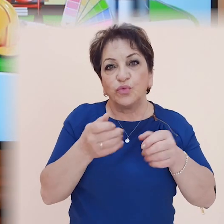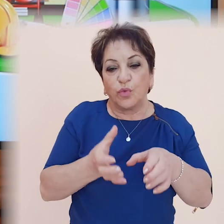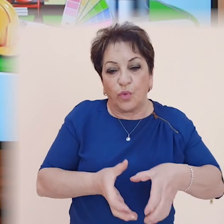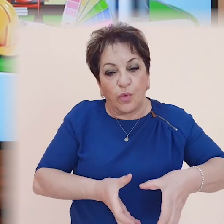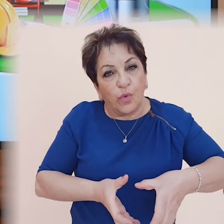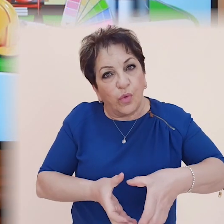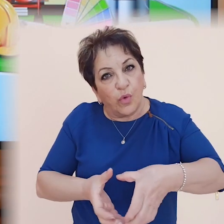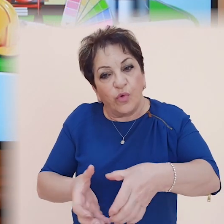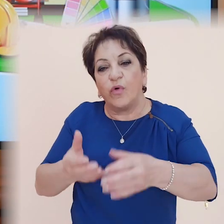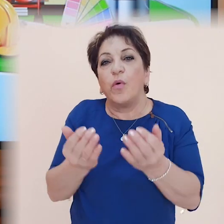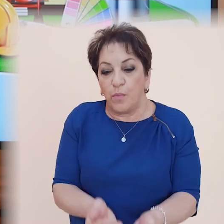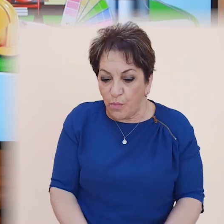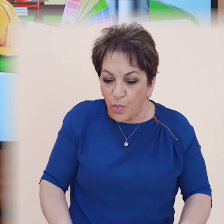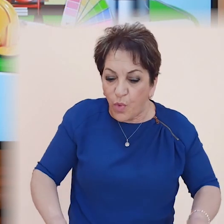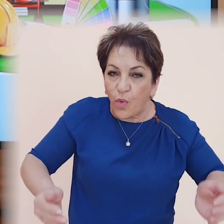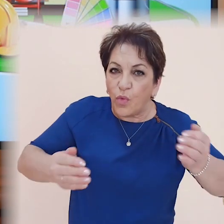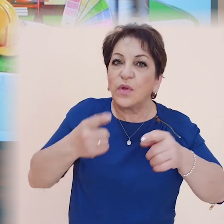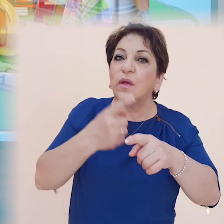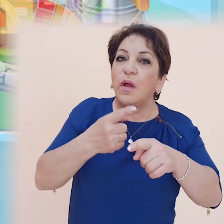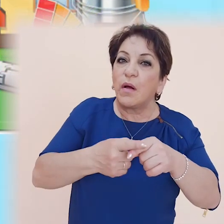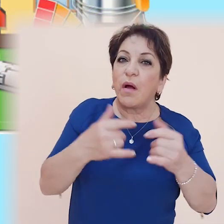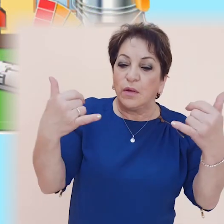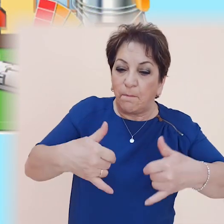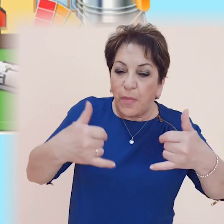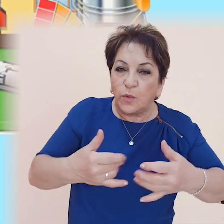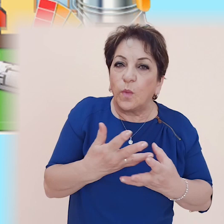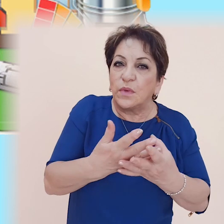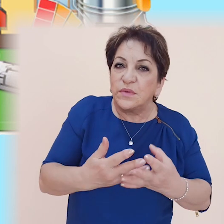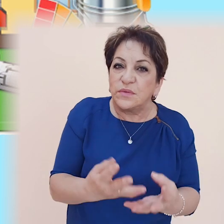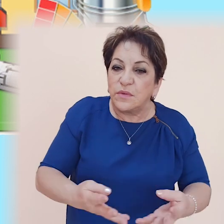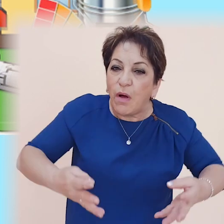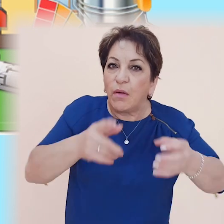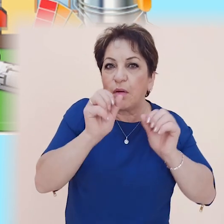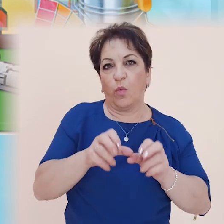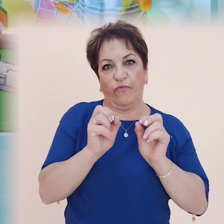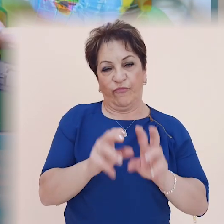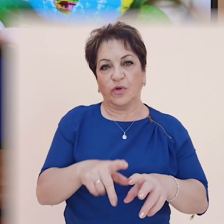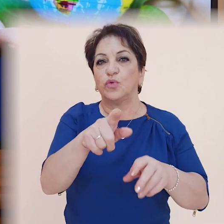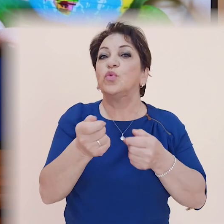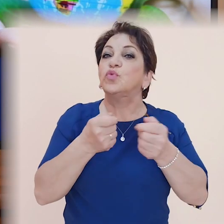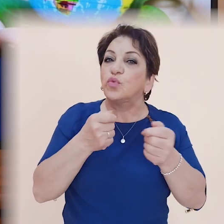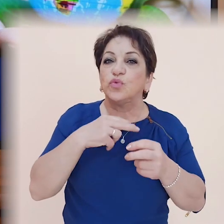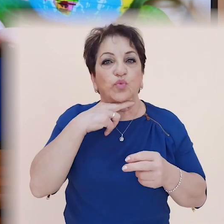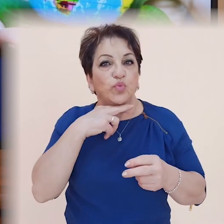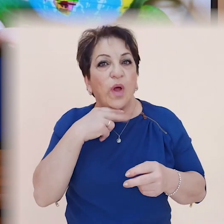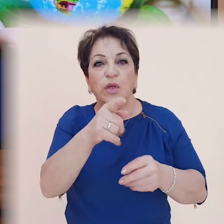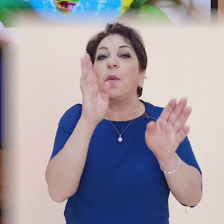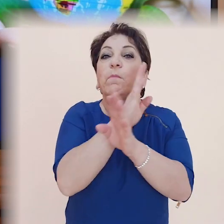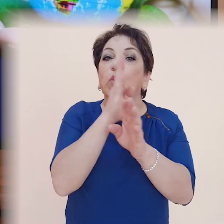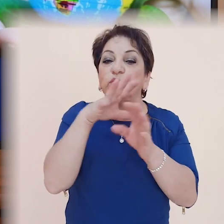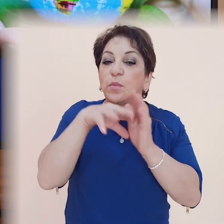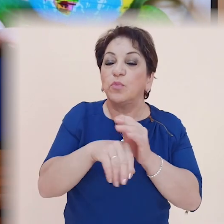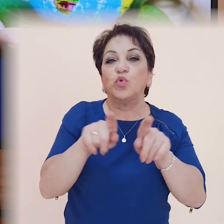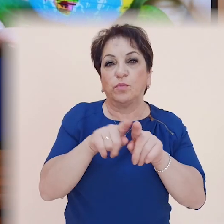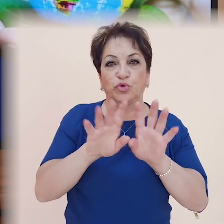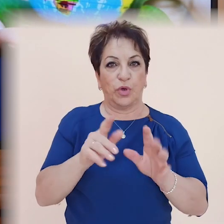խողովակները, խորը փոսերը, երկատ բետոնե սալերը կարող են վնասել ձեզ, ուշադիր եղեք նաև բնության